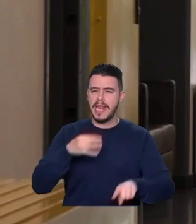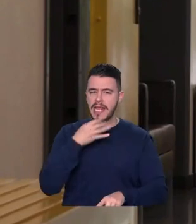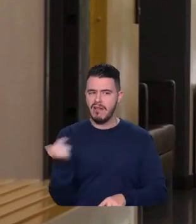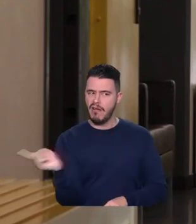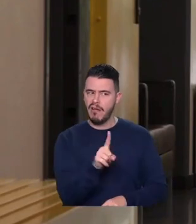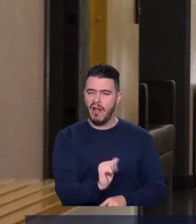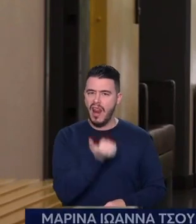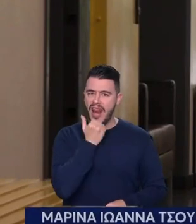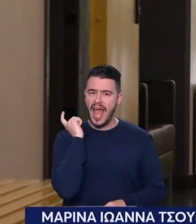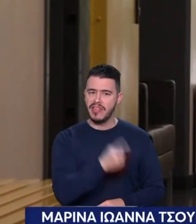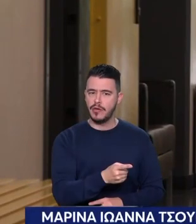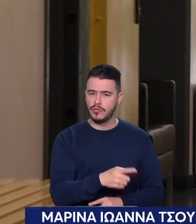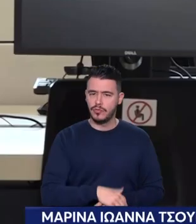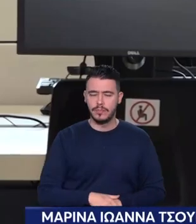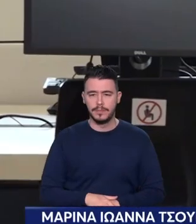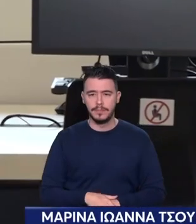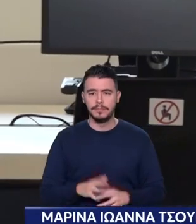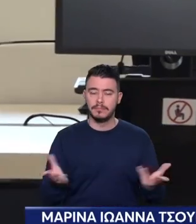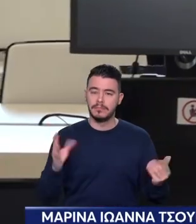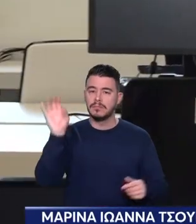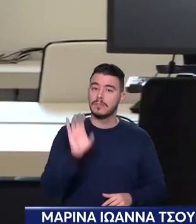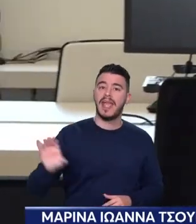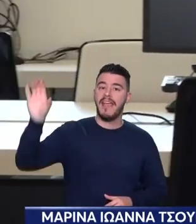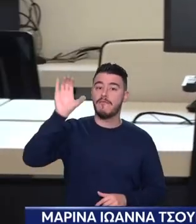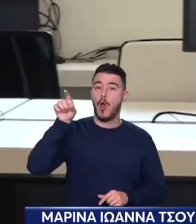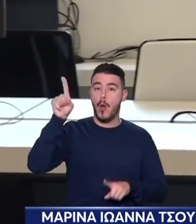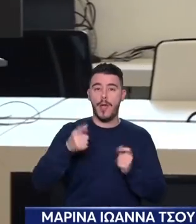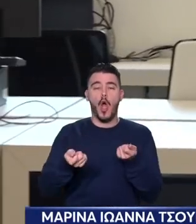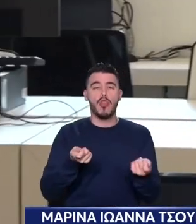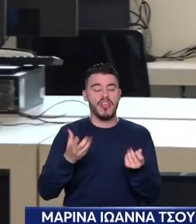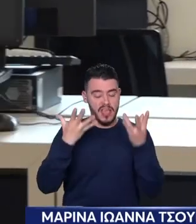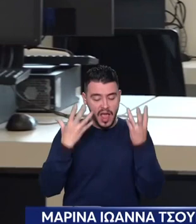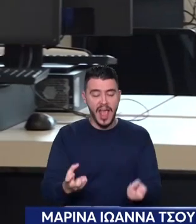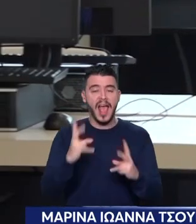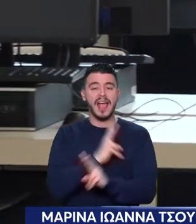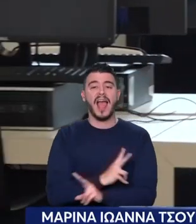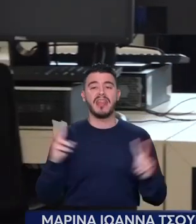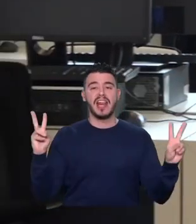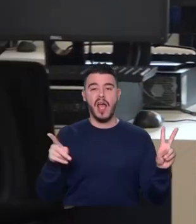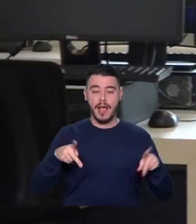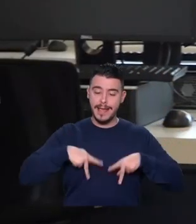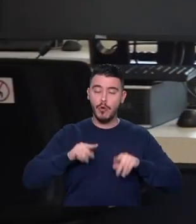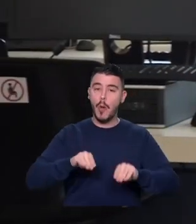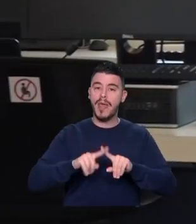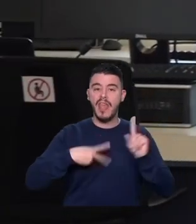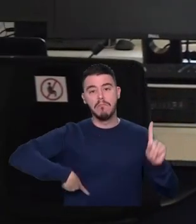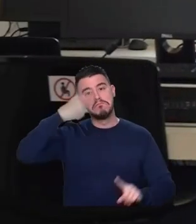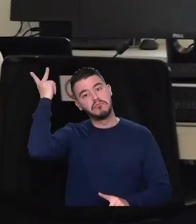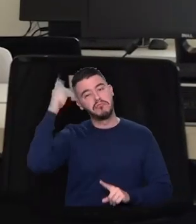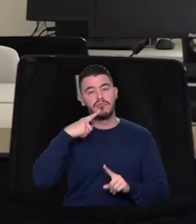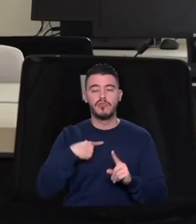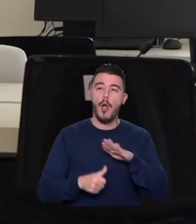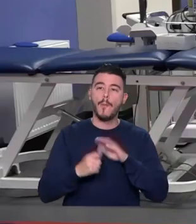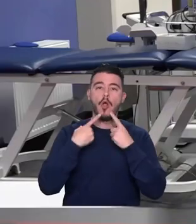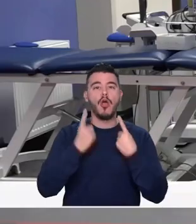ευθύ αντίθεση στην ευρωπαϊκή οδηγία. Δεν ξέρω κατά πόσο αυτό θα είναι νόμιμο και θα μπορεί να έχει μια ισχύ που δεν θα